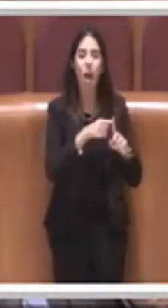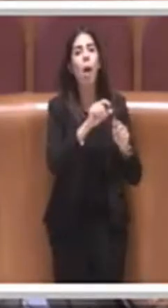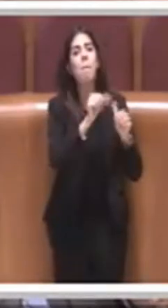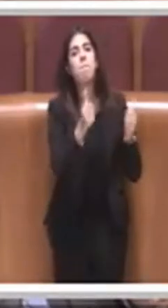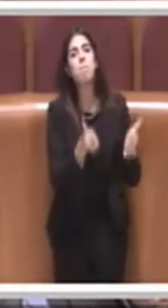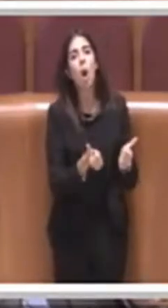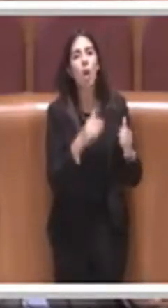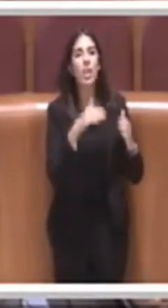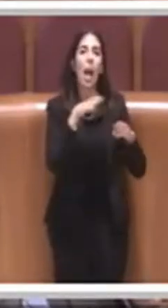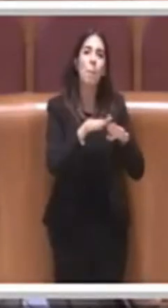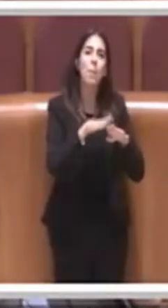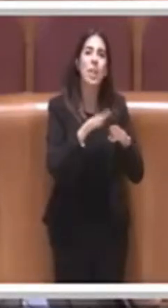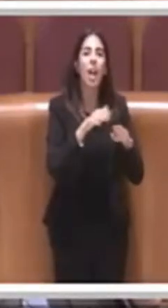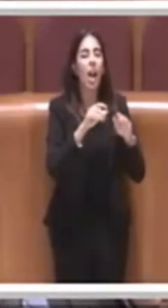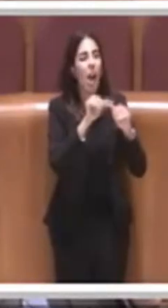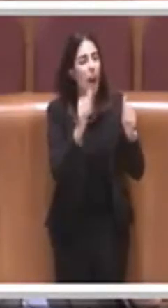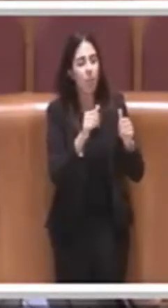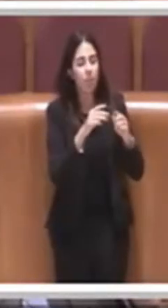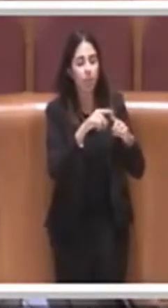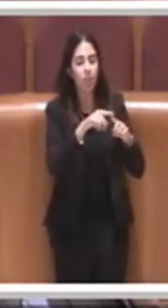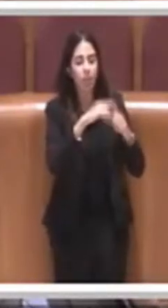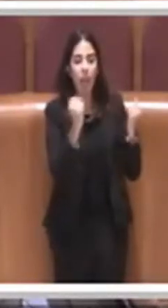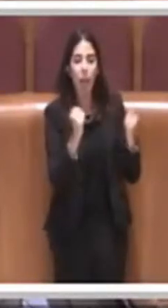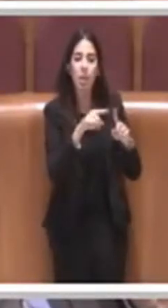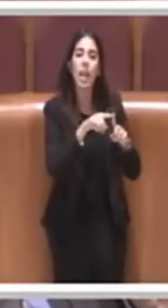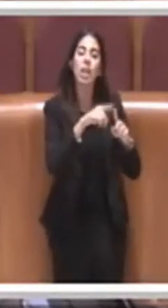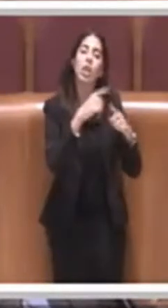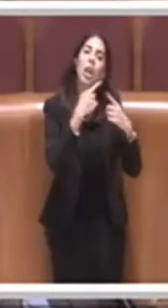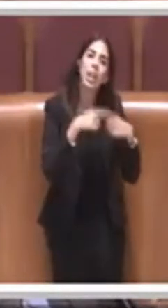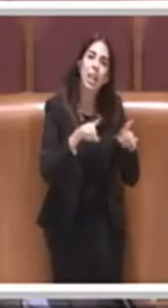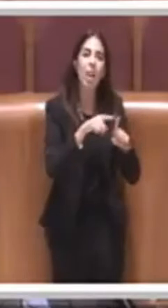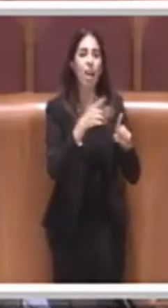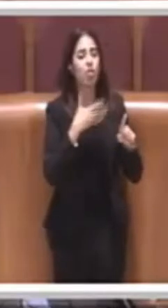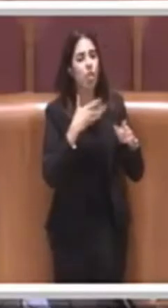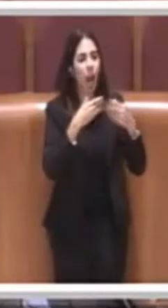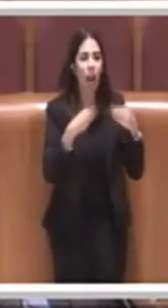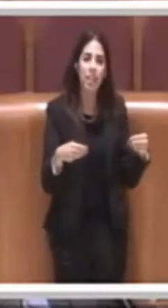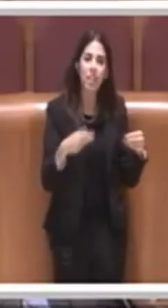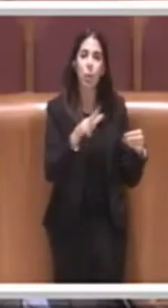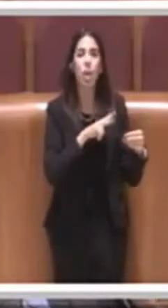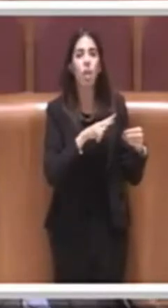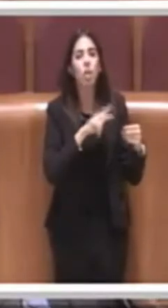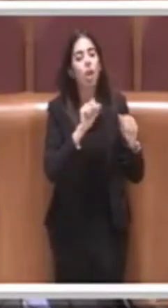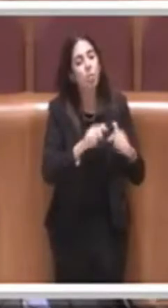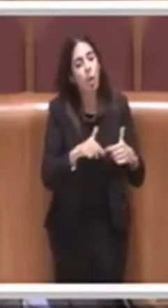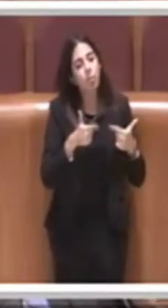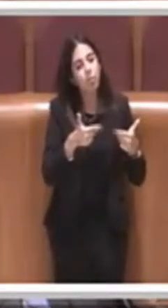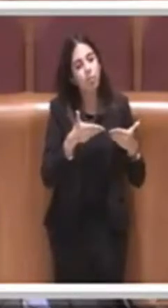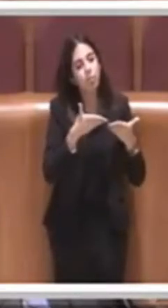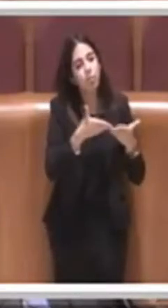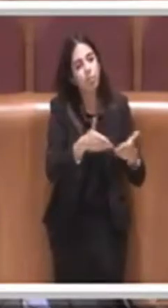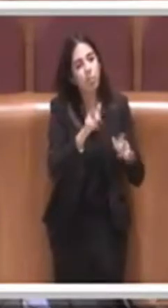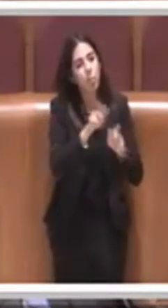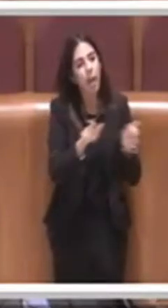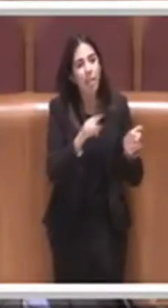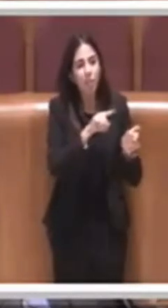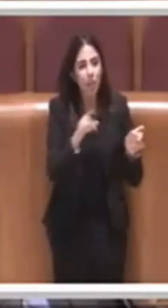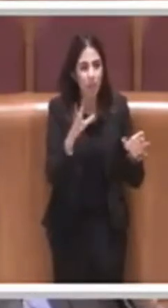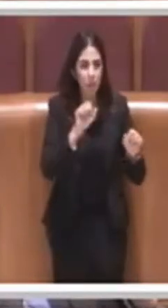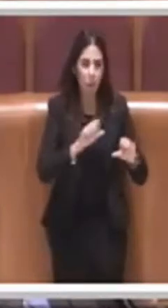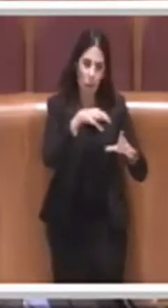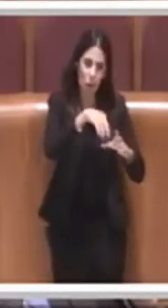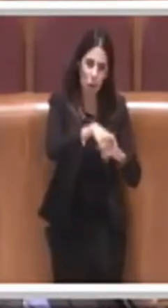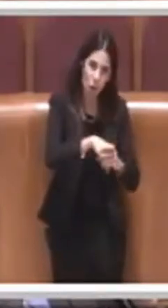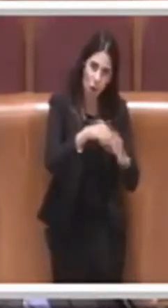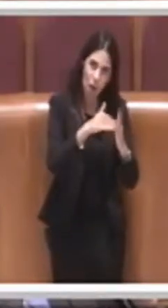con degli spazi comuni, con delle attrezzature, delle risorse che vadano quindi ad aiutare le persone che qui andranno ad abitare, che come